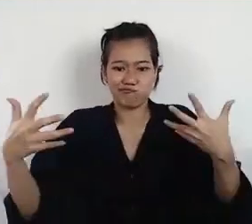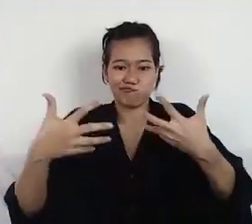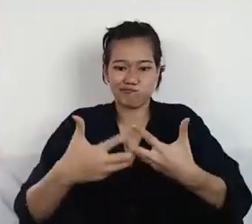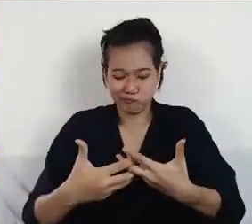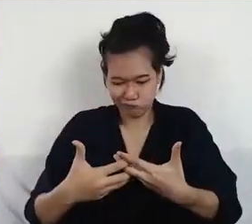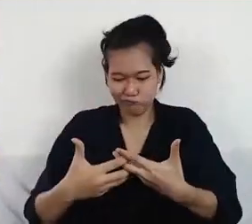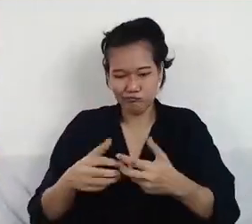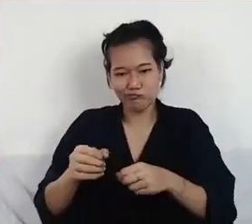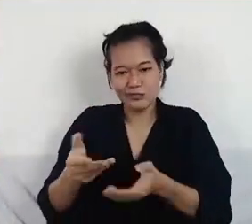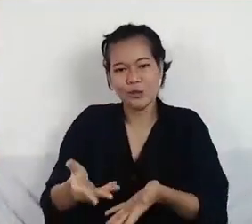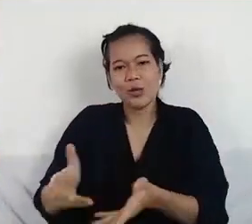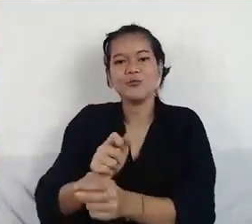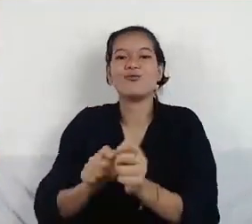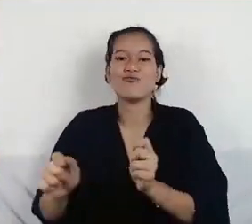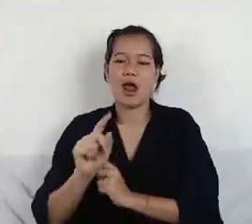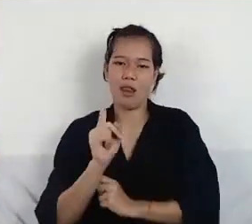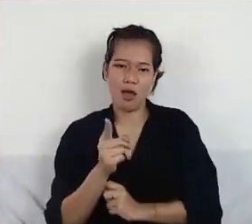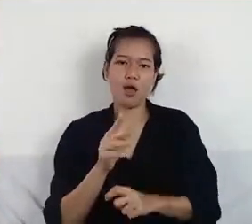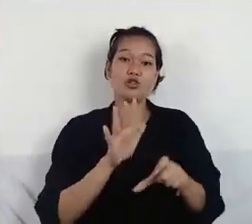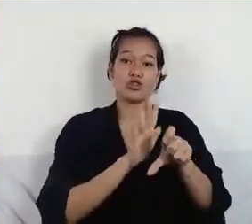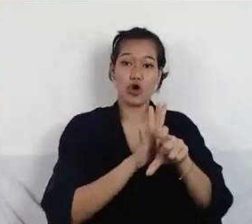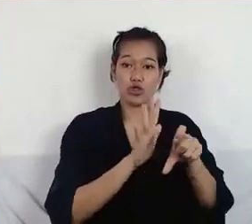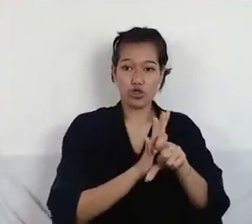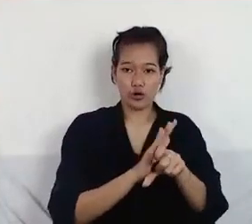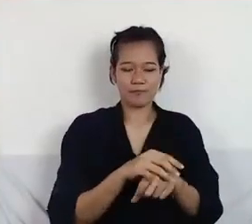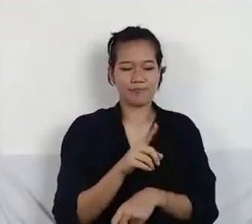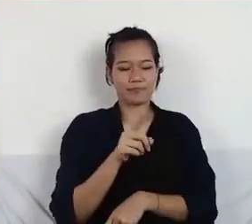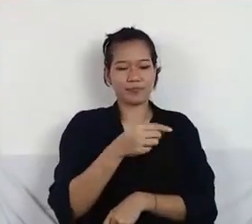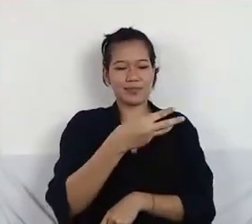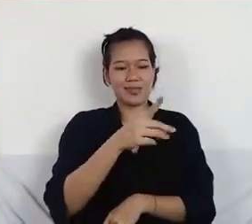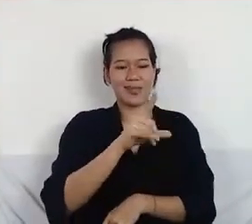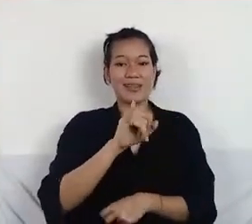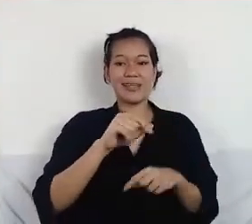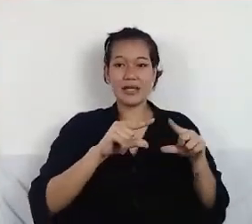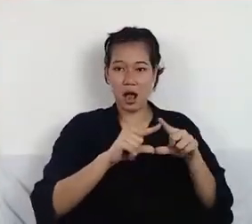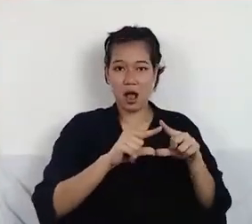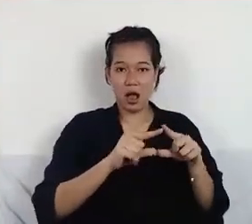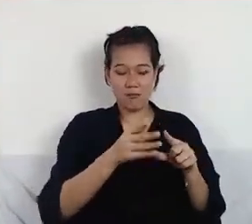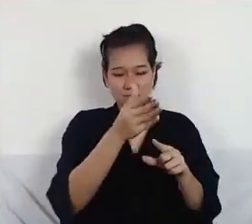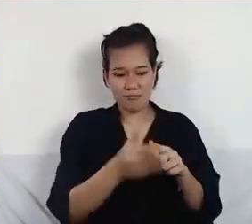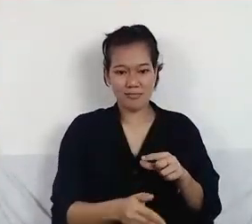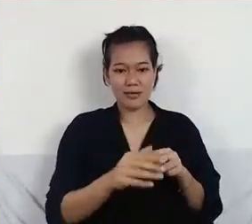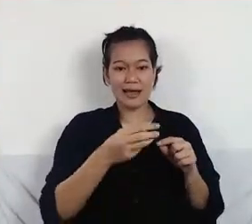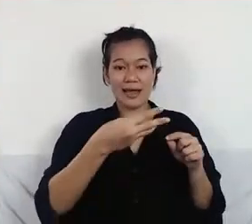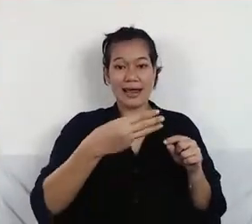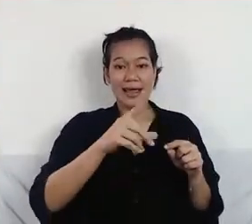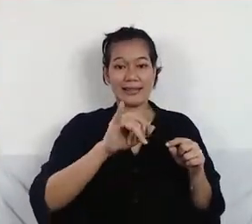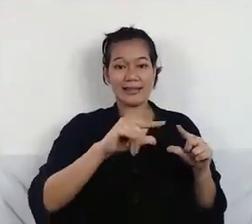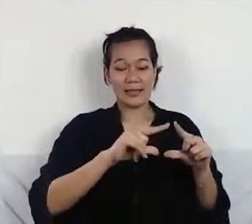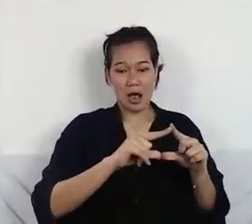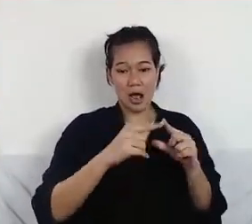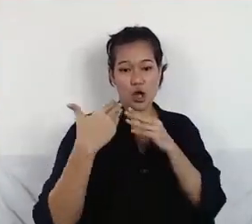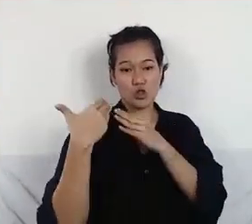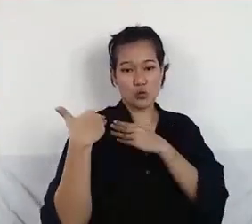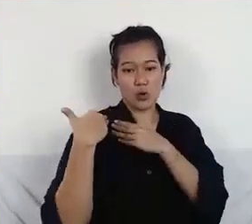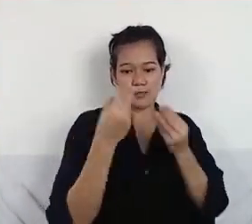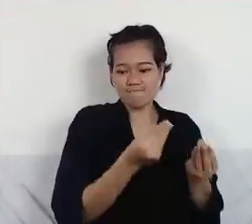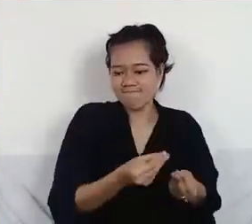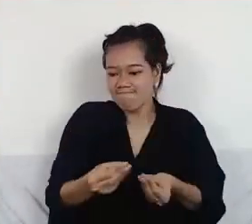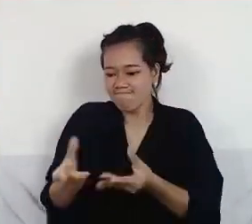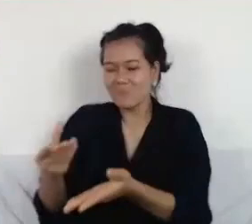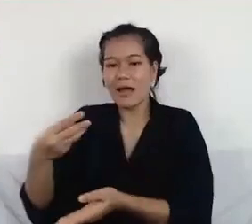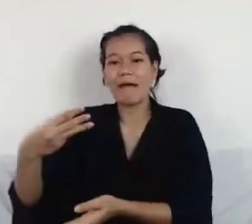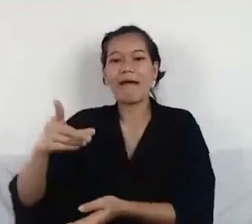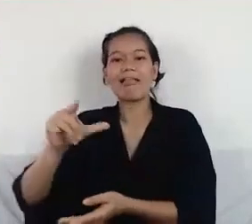Sebagai contoh misalnya, ketika Elia itu akan alih tugas kepada Elisa.